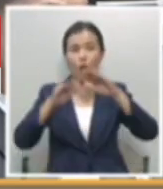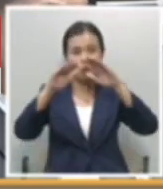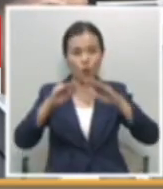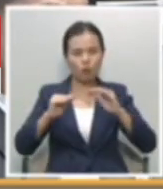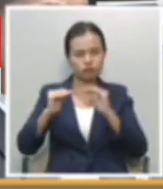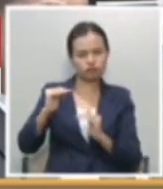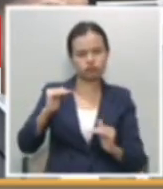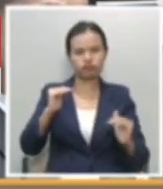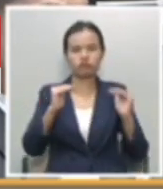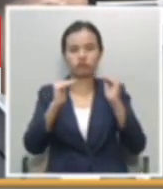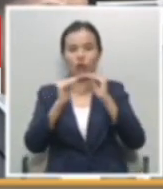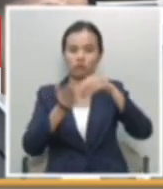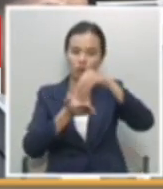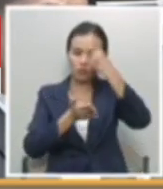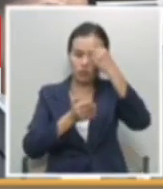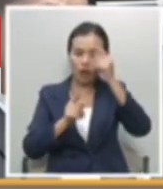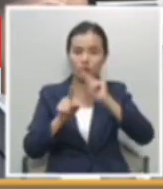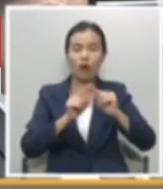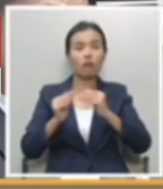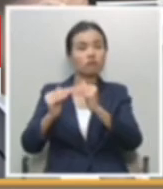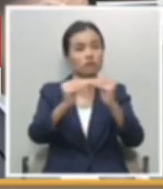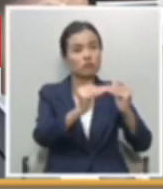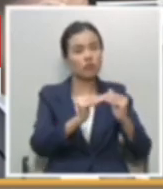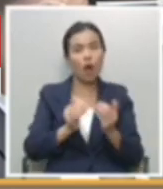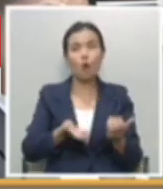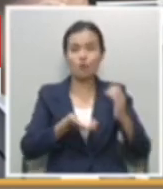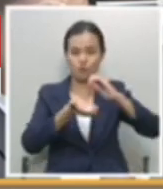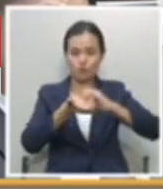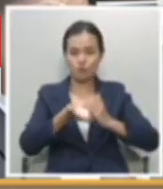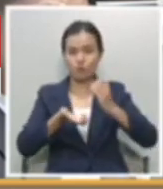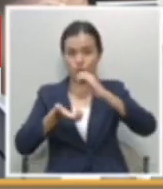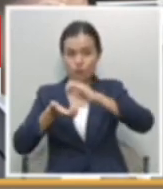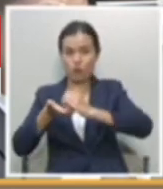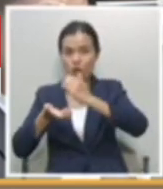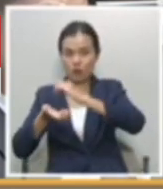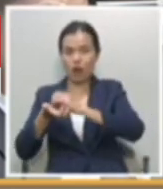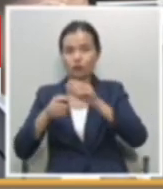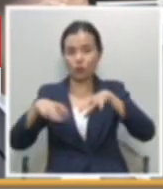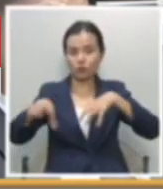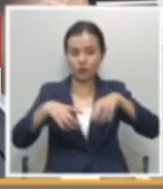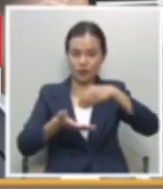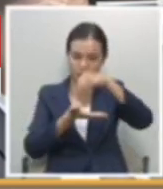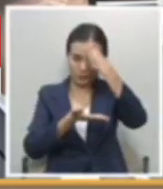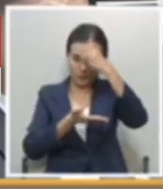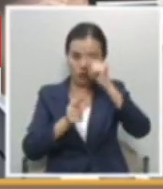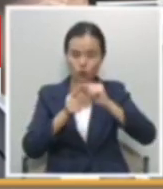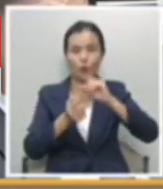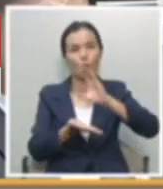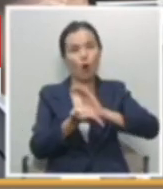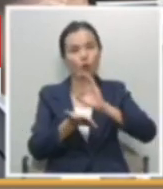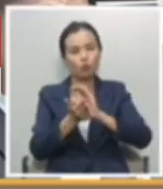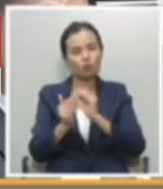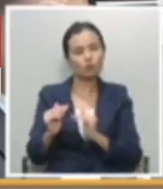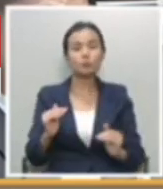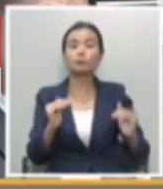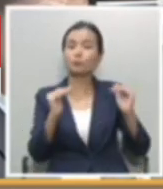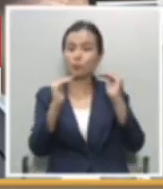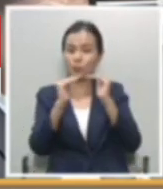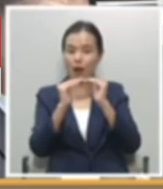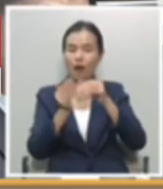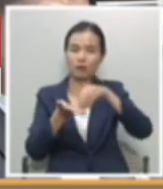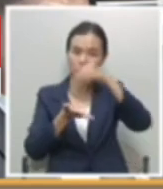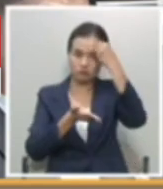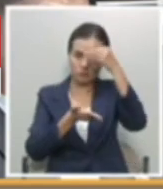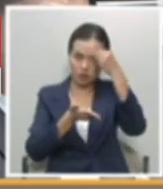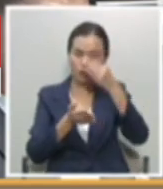เหลื่อมล้ำทางการศึกษาโดยบูรณาการหน่วยจัดการศึกษากับกองทุนเพื่อความเสมอภาคทางการศึกษ